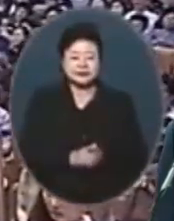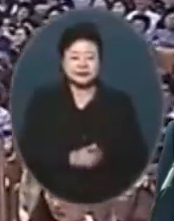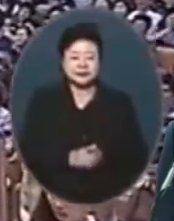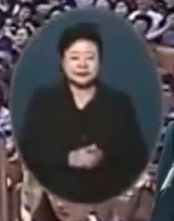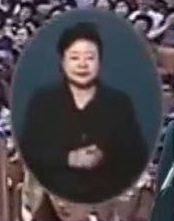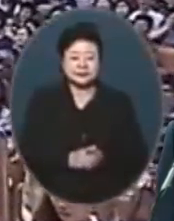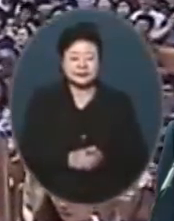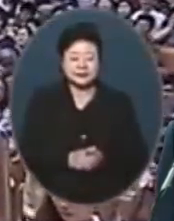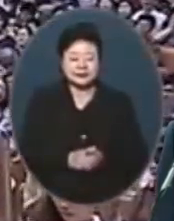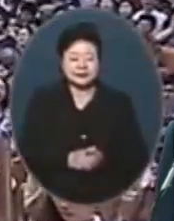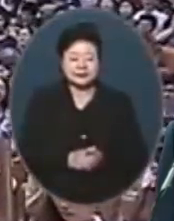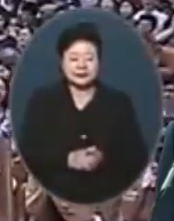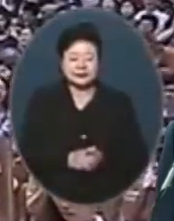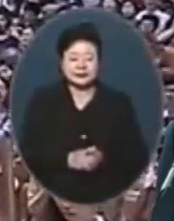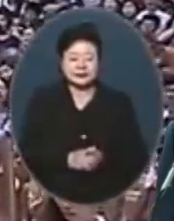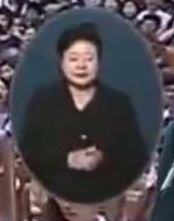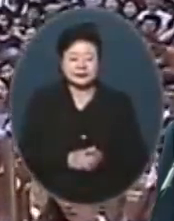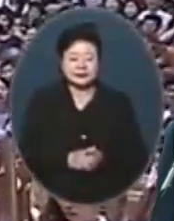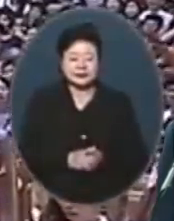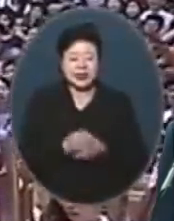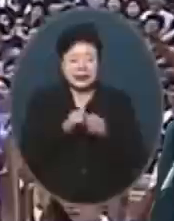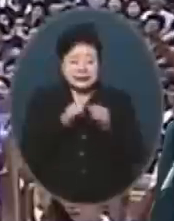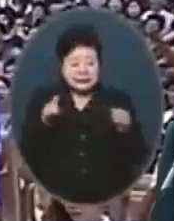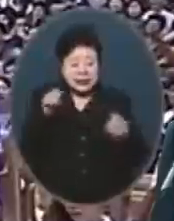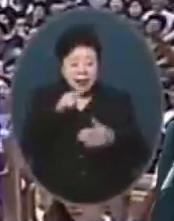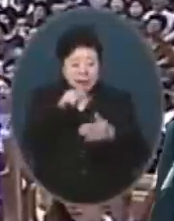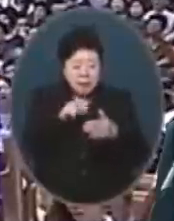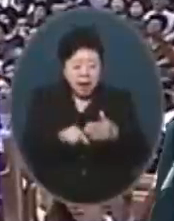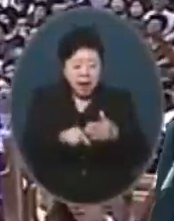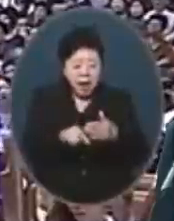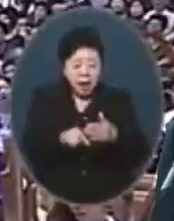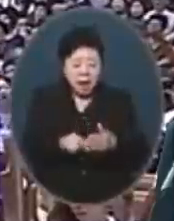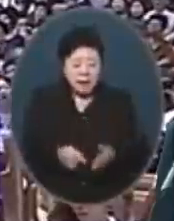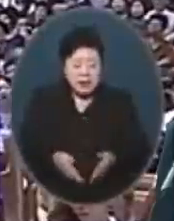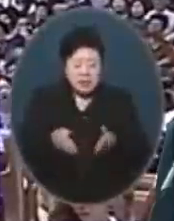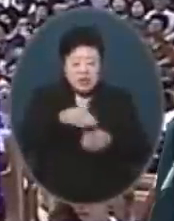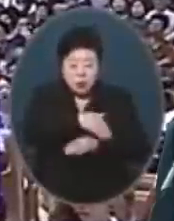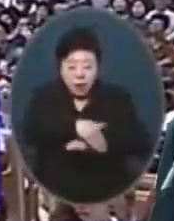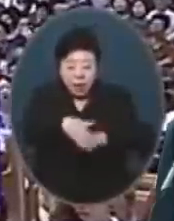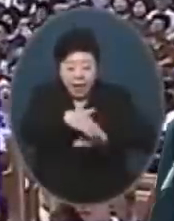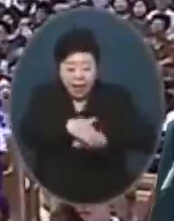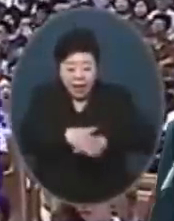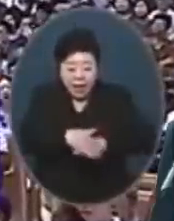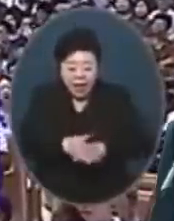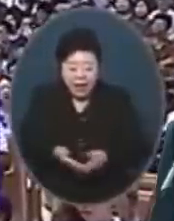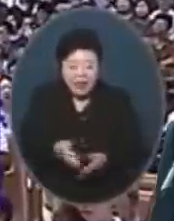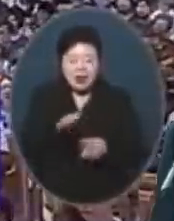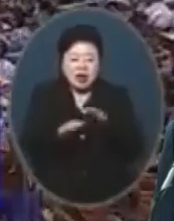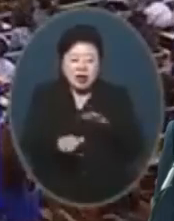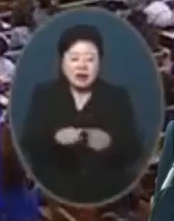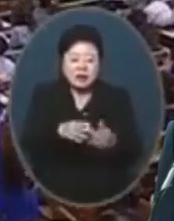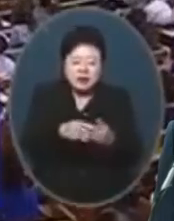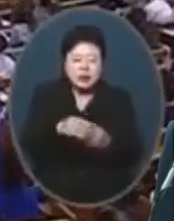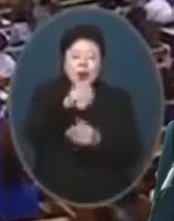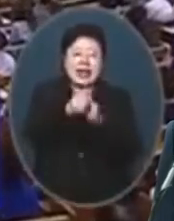잠언 16장 9절에 사람이 마음으로 자기의 길을 계획할지라도 그 걸음을 인도하시는